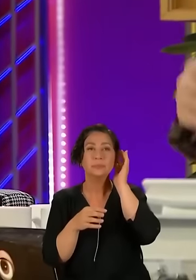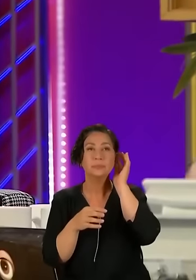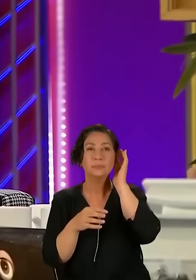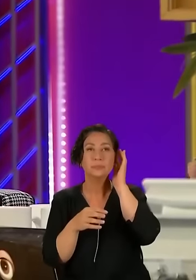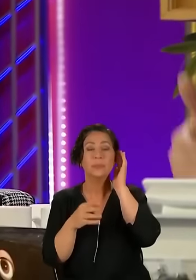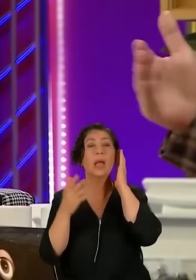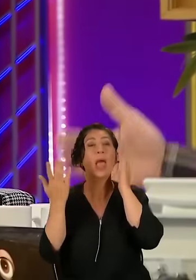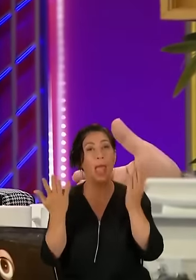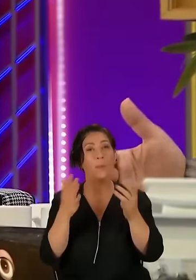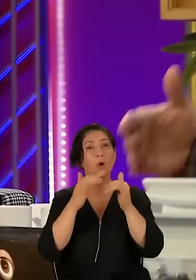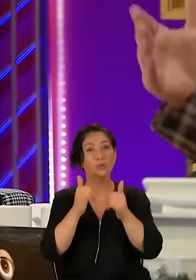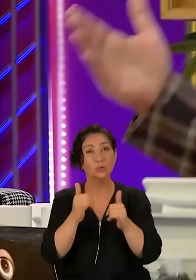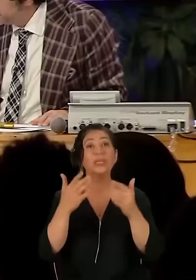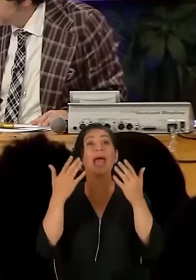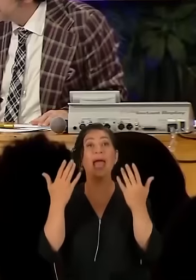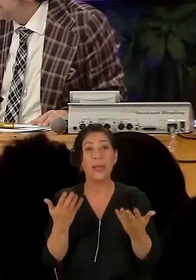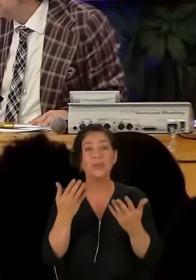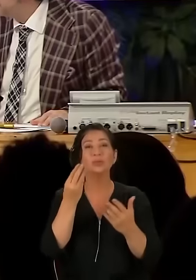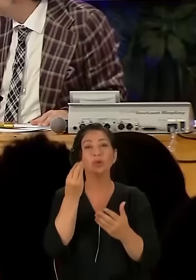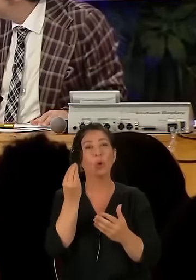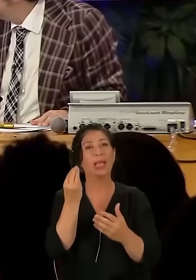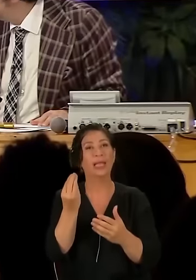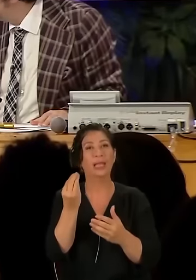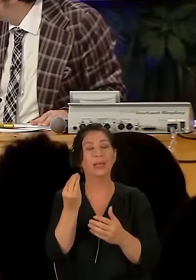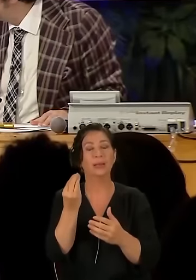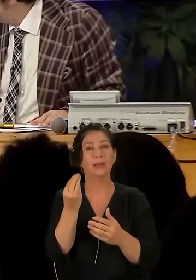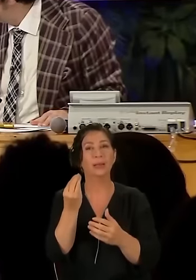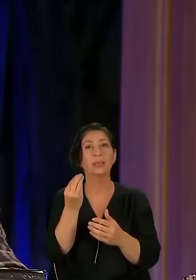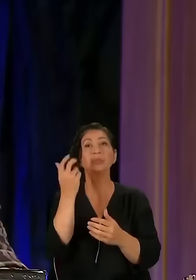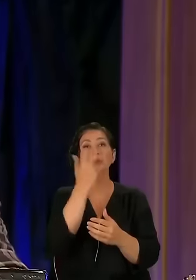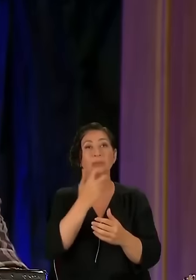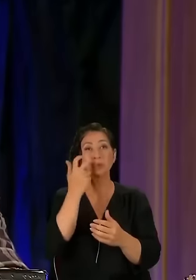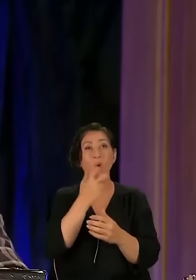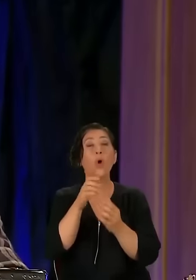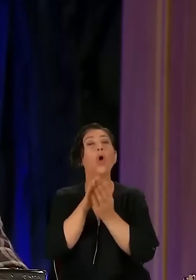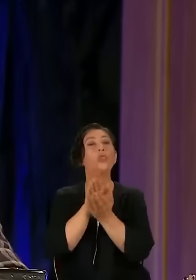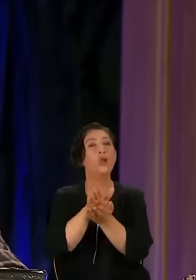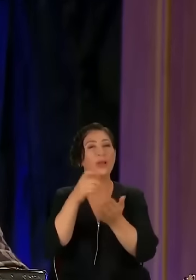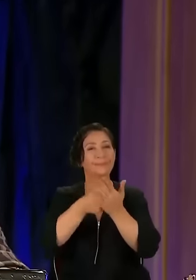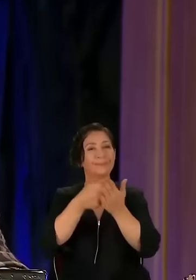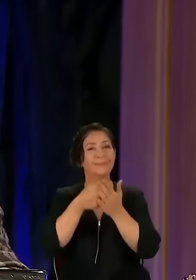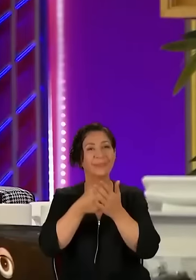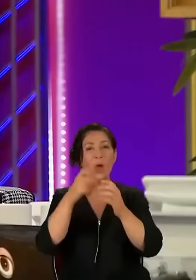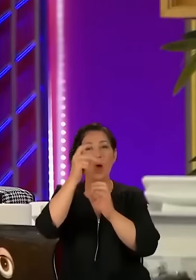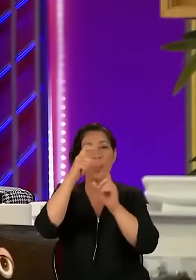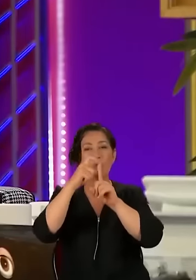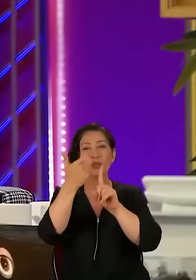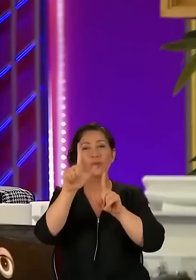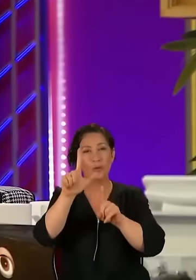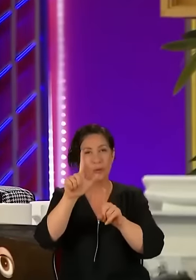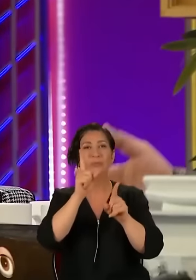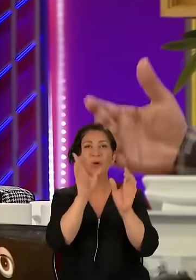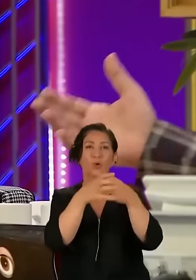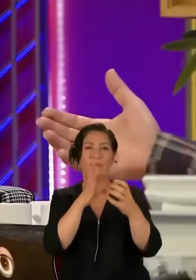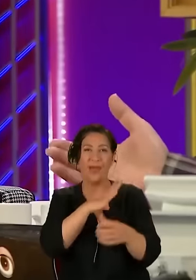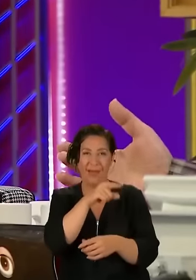hem oyuncumuz hem de çok iyi bir solist Ödül Funk Alaturka diye bir grubu